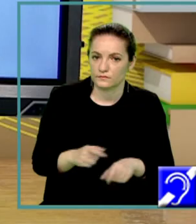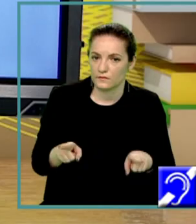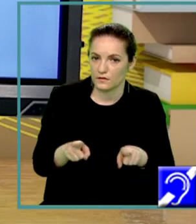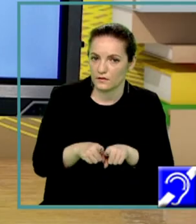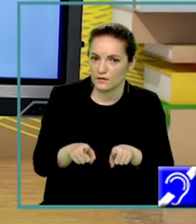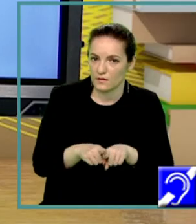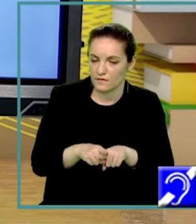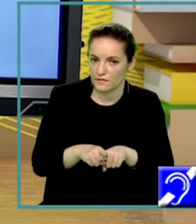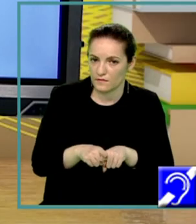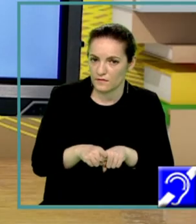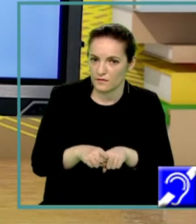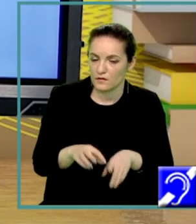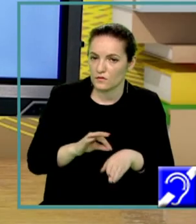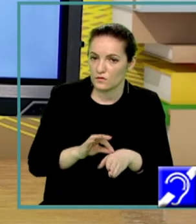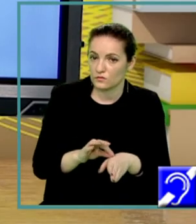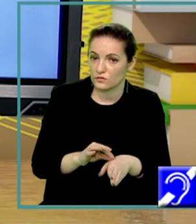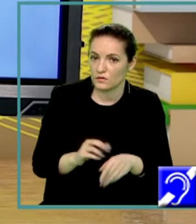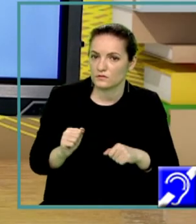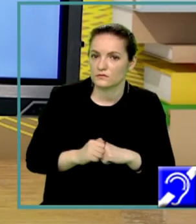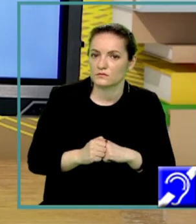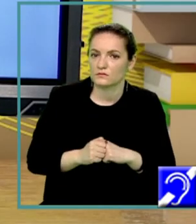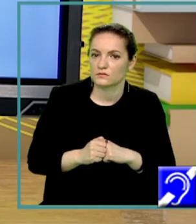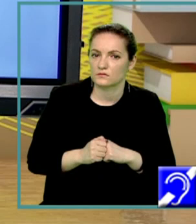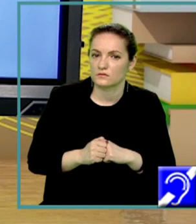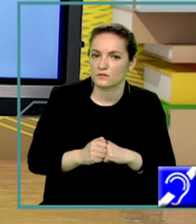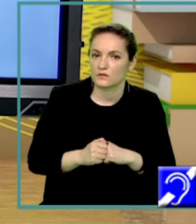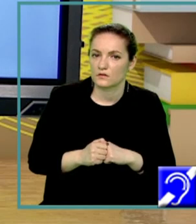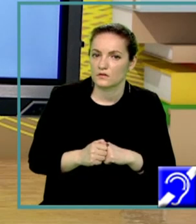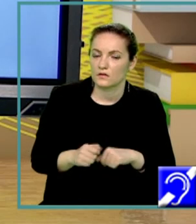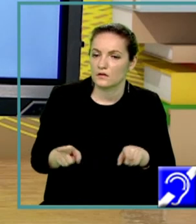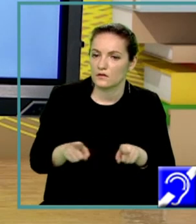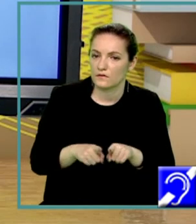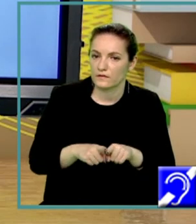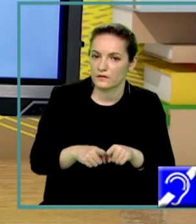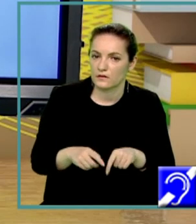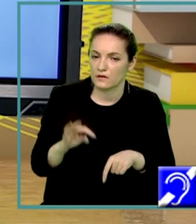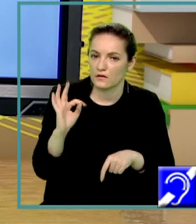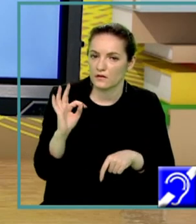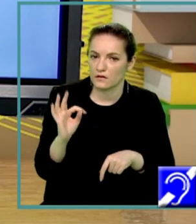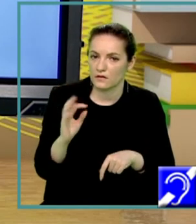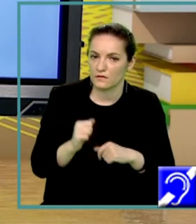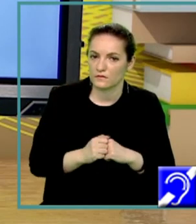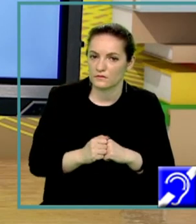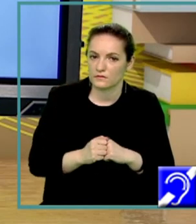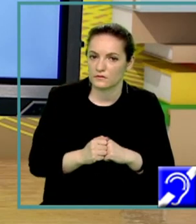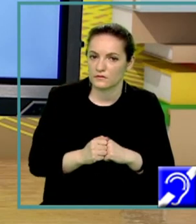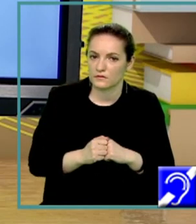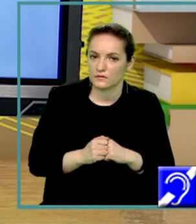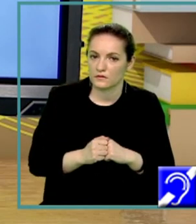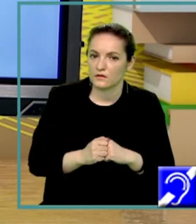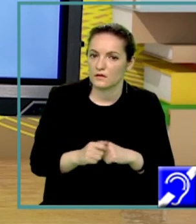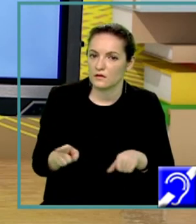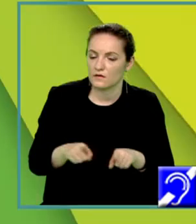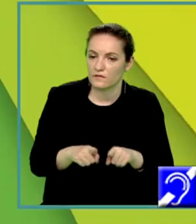aceleași coordonate ca și în cazul intersecției graficului funcției f cu axa OX. De aceea punctul îl vom nota tot